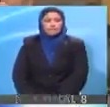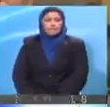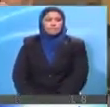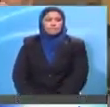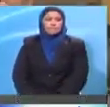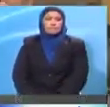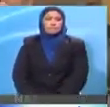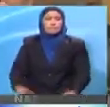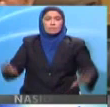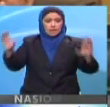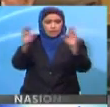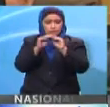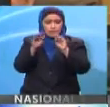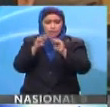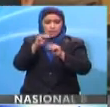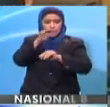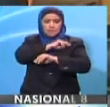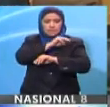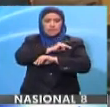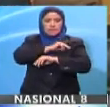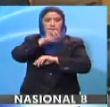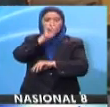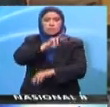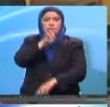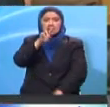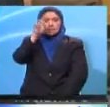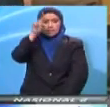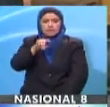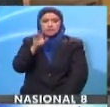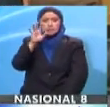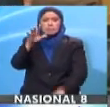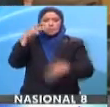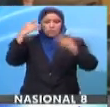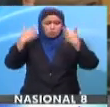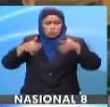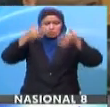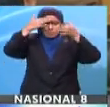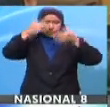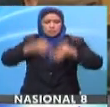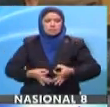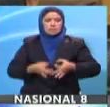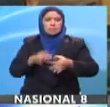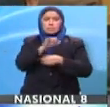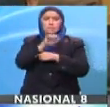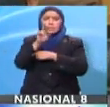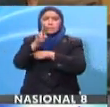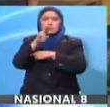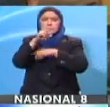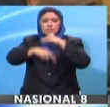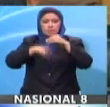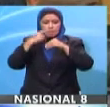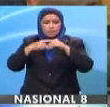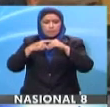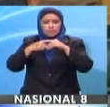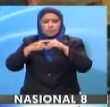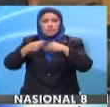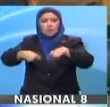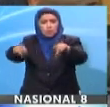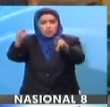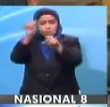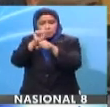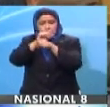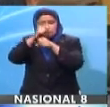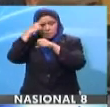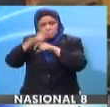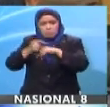bahawa mesyuarat kabinet pada 22 Mei 2015 telah menutuskan bahawa isu berkenaan kajian pekerjaan kepada pelarian ataun